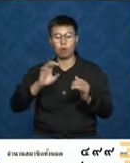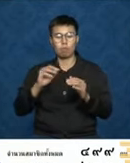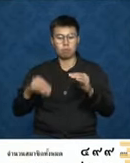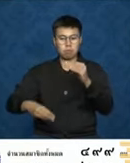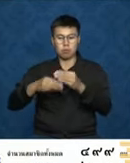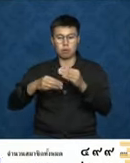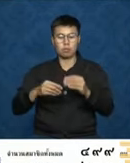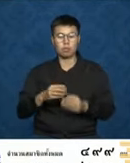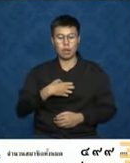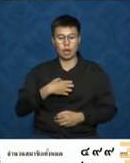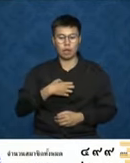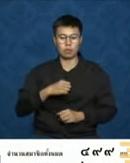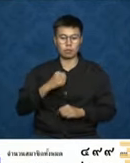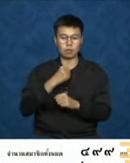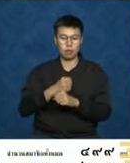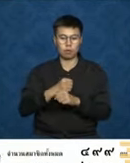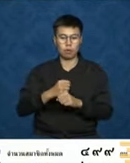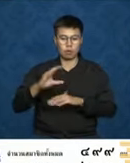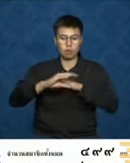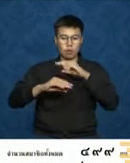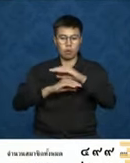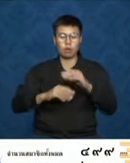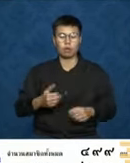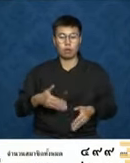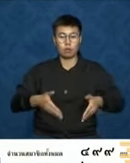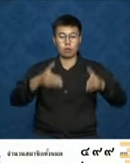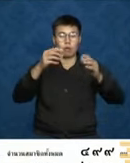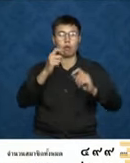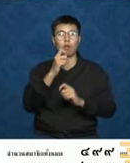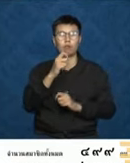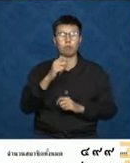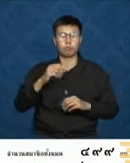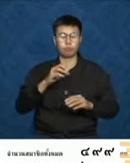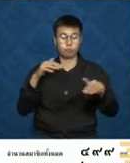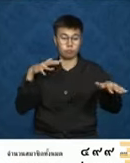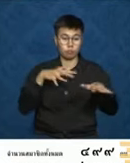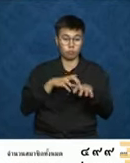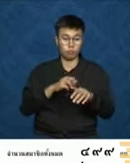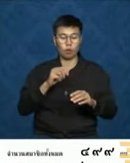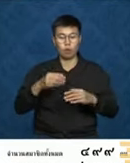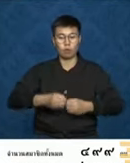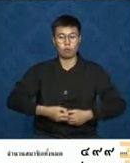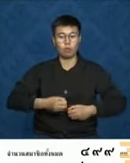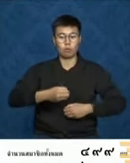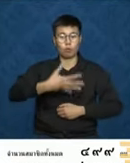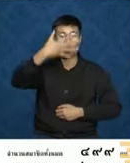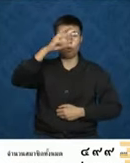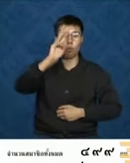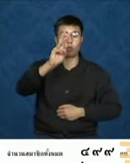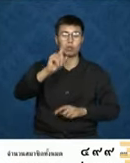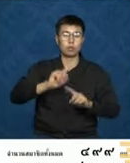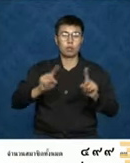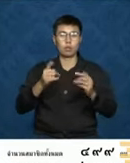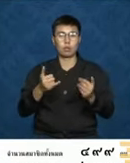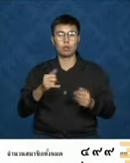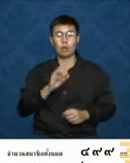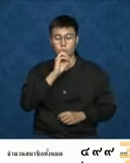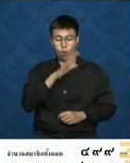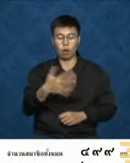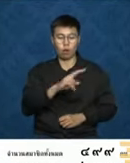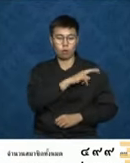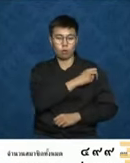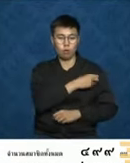สนับสนุนงบประมาณเพื่อก่อสร้างอาคารอุบัติเหตุ 6ชั้นจากกระทรวงสาธารณสุขไปทุกปีแต่ไม่เคยได้รับการเหลี่ยวแลครับและ